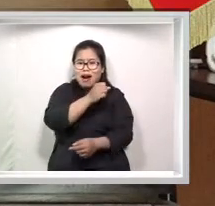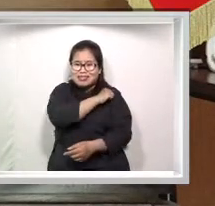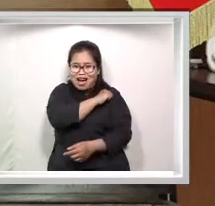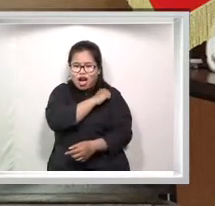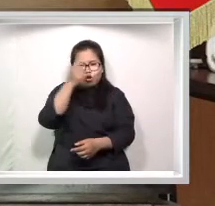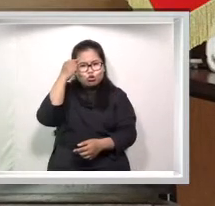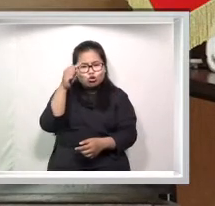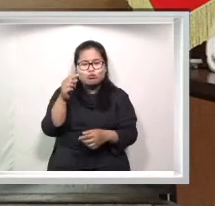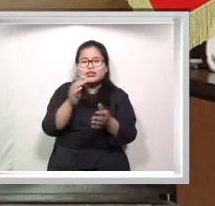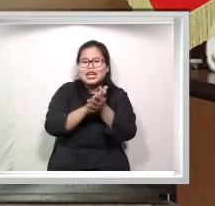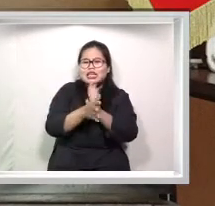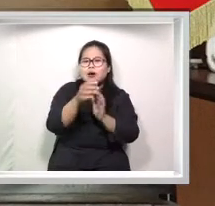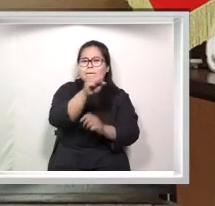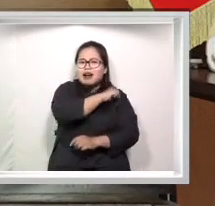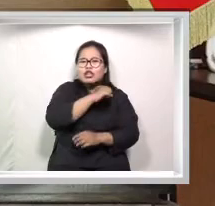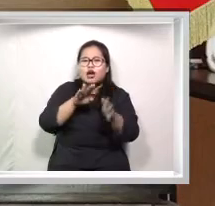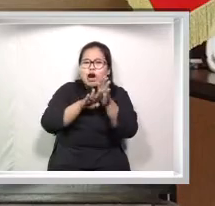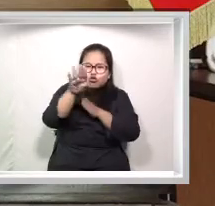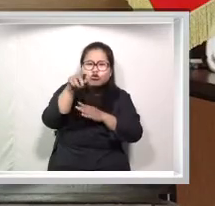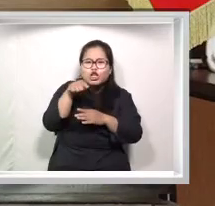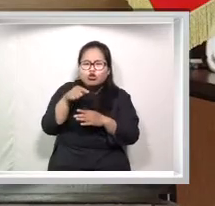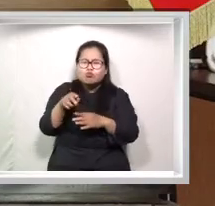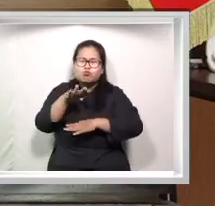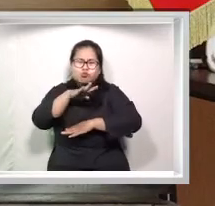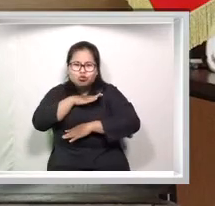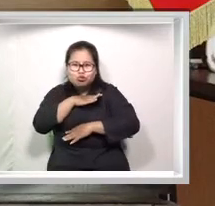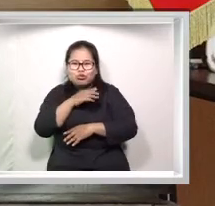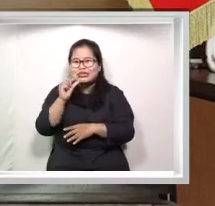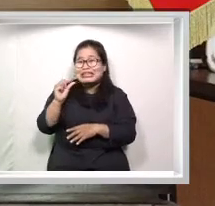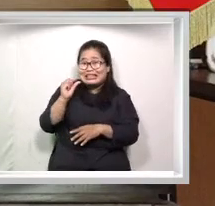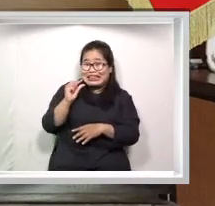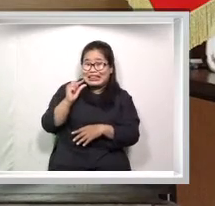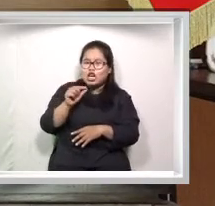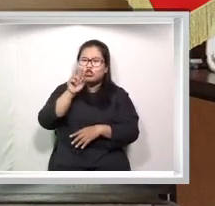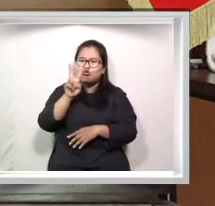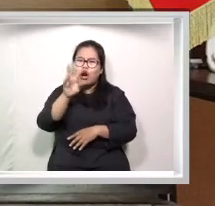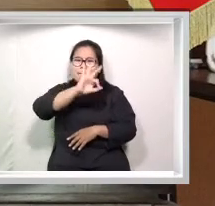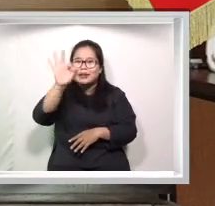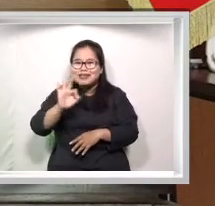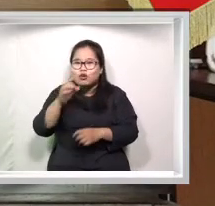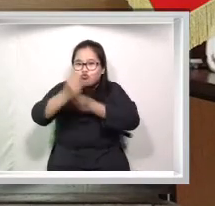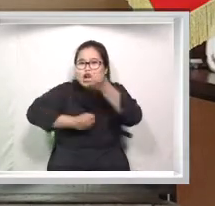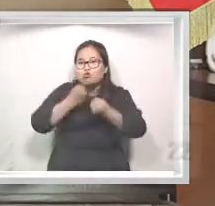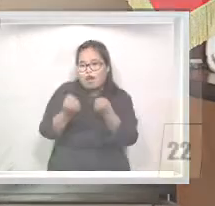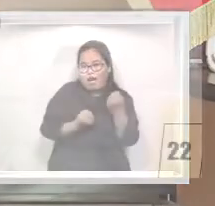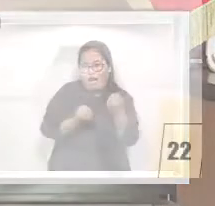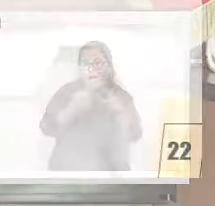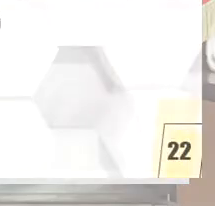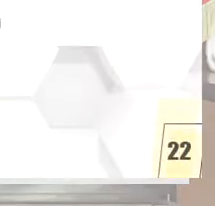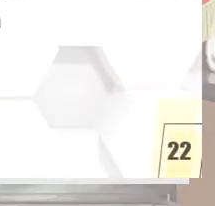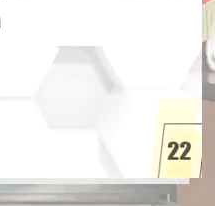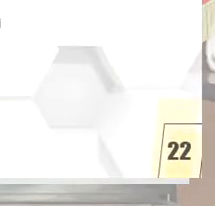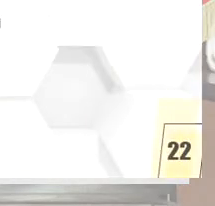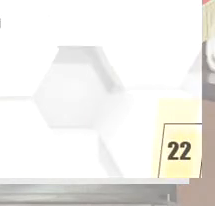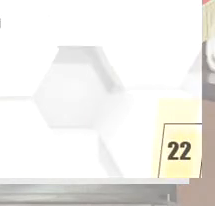guna menjadi bangsa yang maju, maka dibutuhkan sedikitnya 2% wirausaha